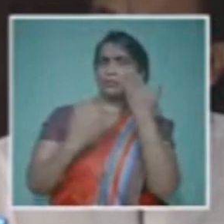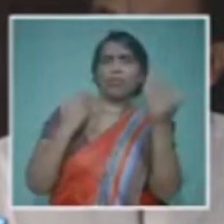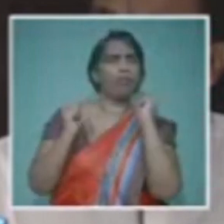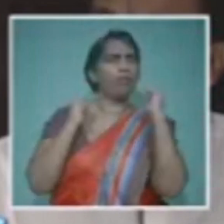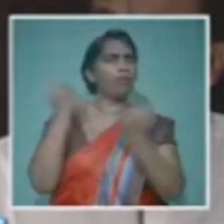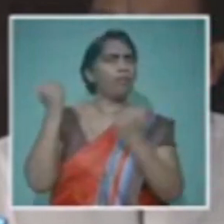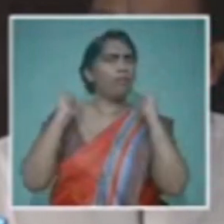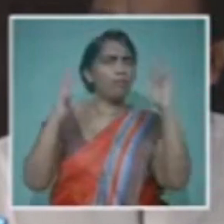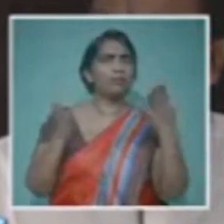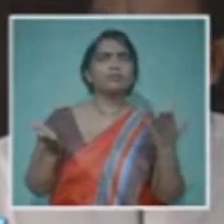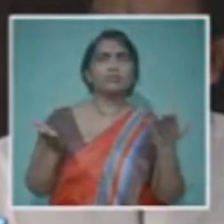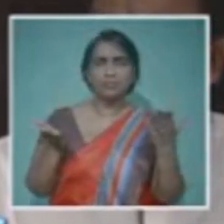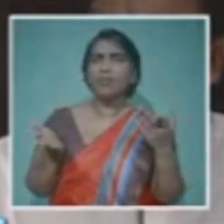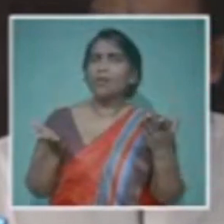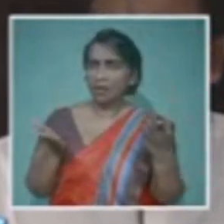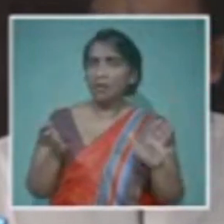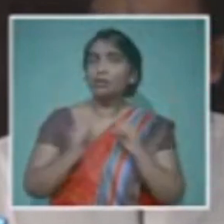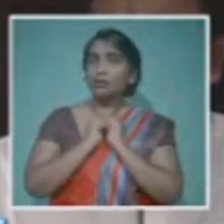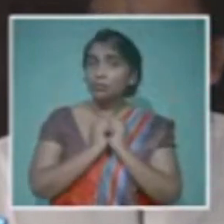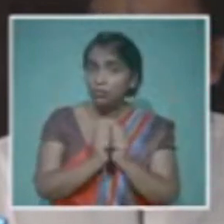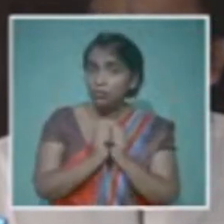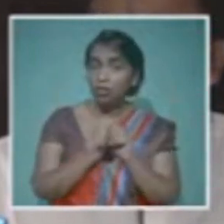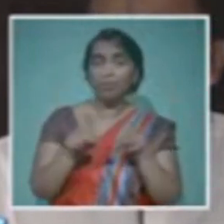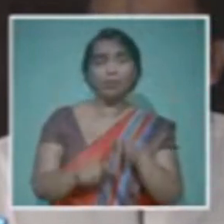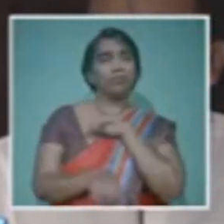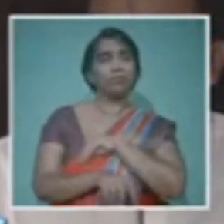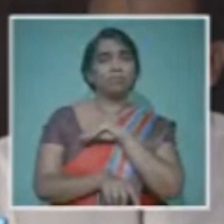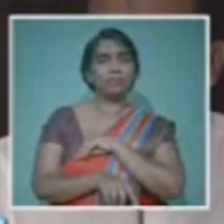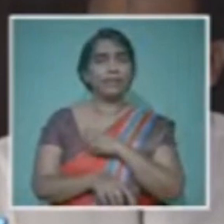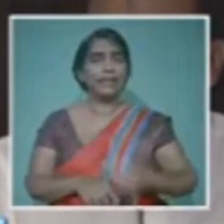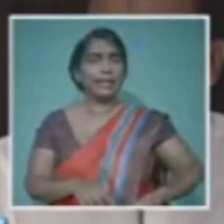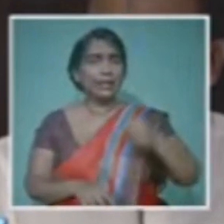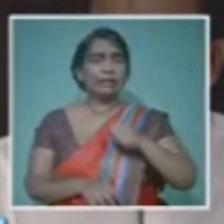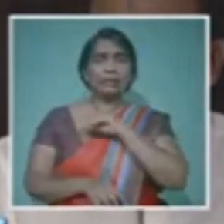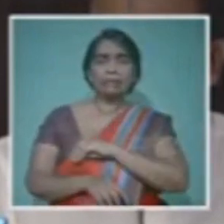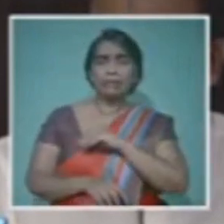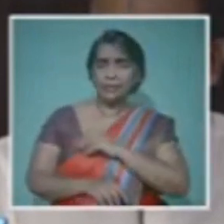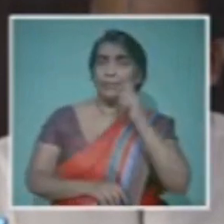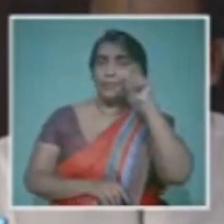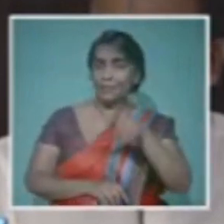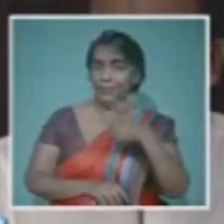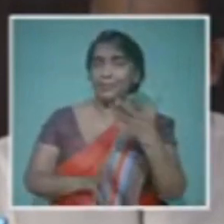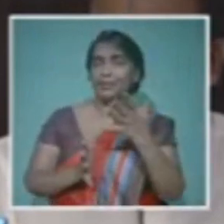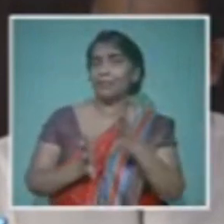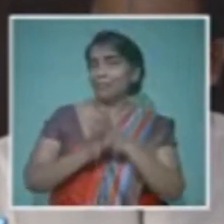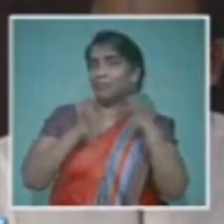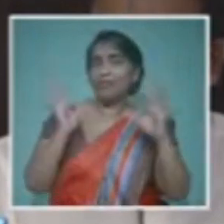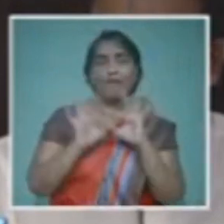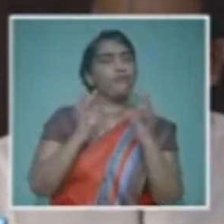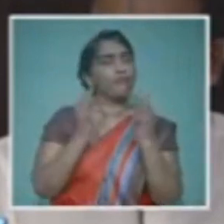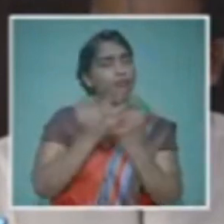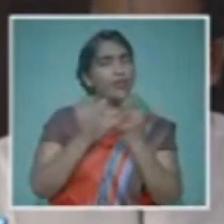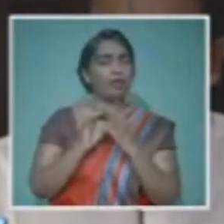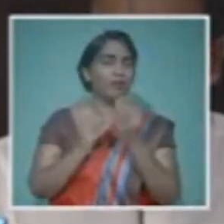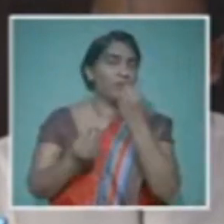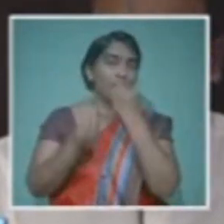තියෙනවා. ඒ හින්දා මම අහනවා විශේෂයෙන්ම දැන් රැකියාවක් හැටියට මේ ත්‍රී වීල් රථ දුවන ස්වයන් රැකියාවක් හැටියට දුවන විශාල පවුල් සංඛ්‍යාවක් එකකින්